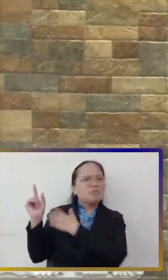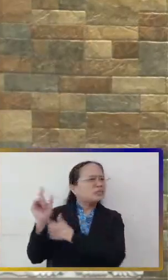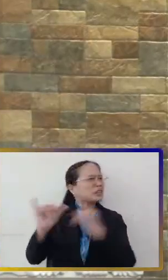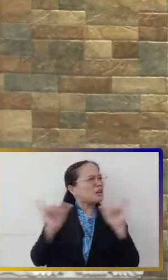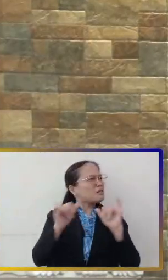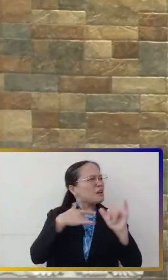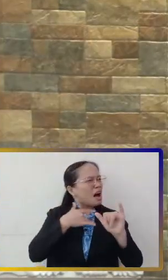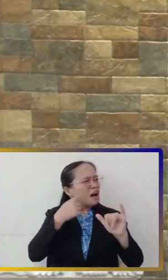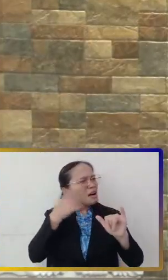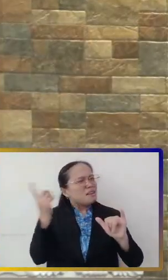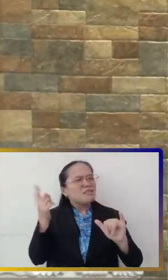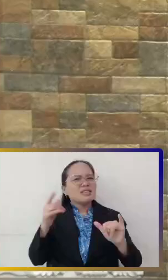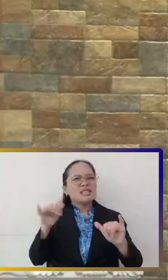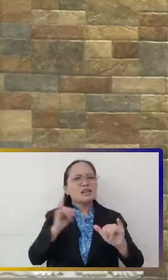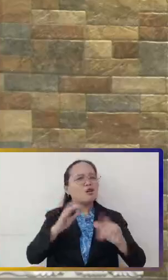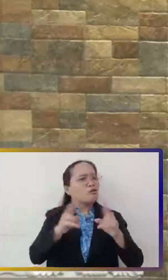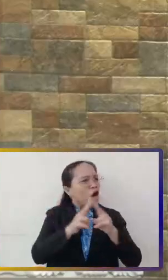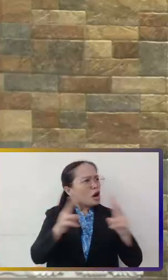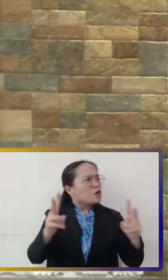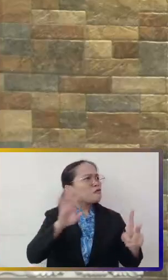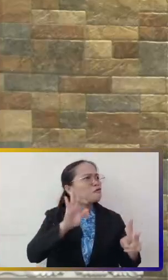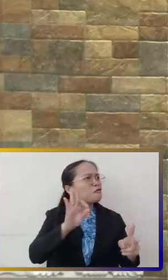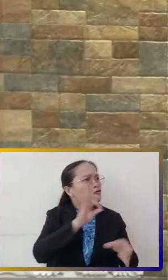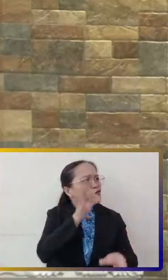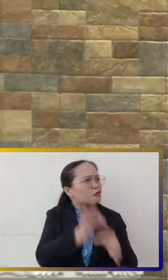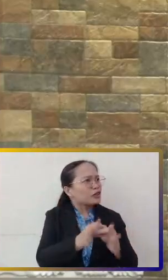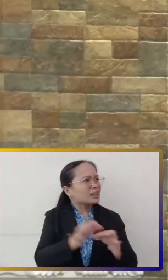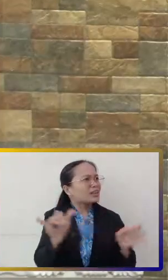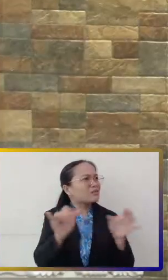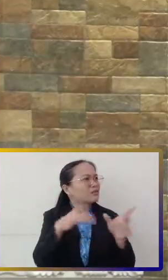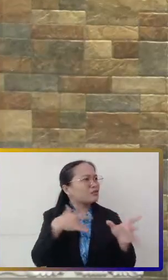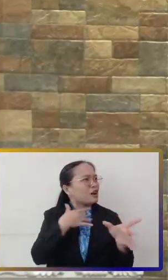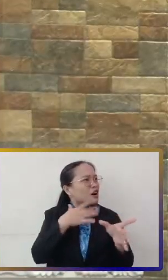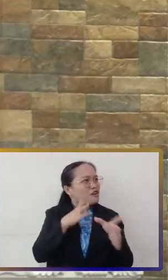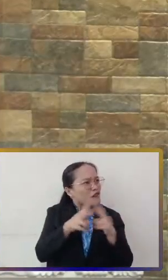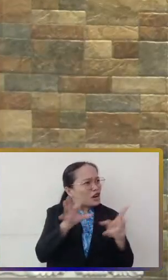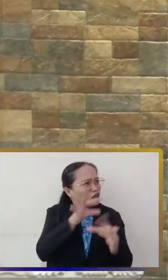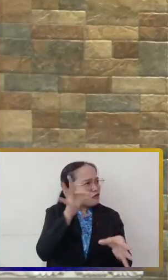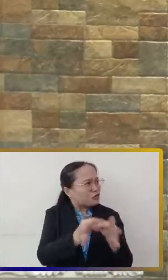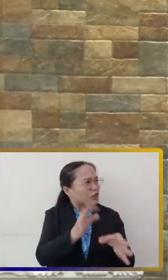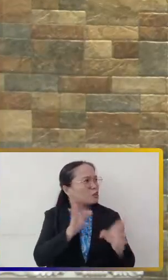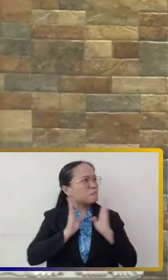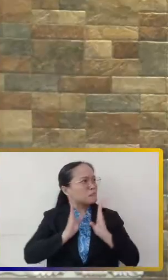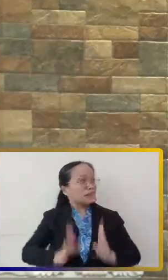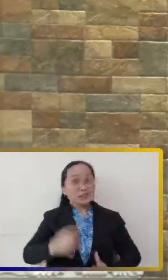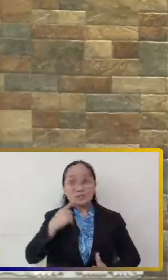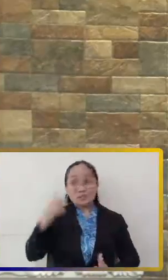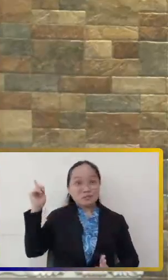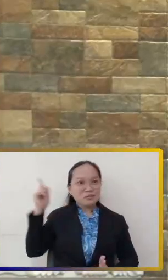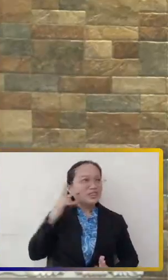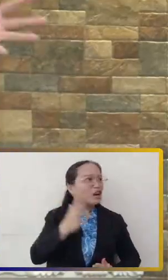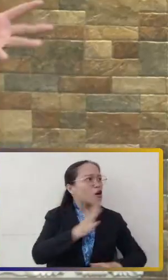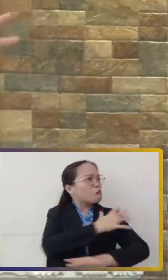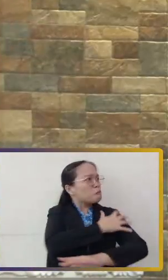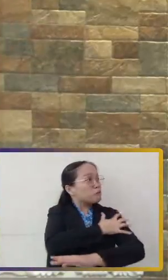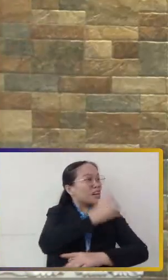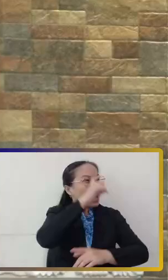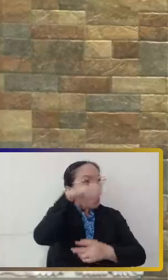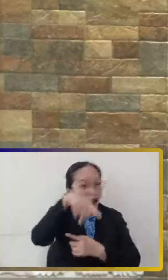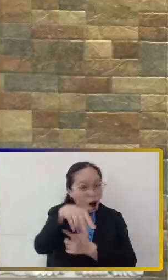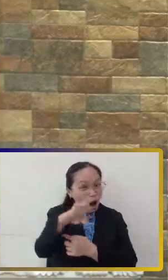parang sabi ko, fit na fit, parang naninigas lahat eh. Yeah, lahat. Because it's protein,